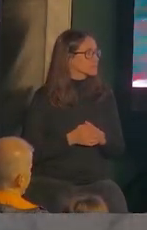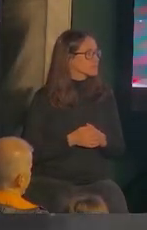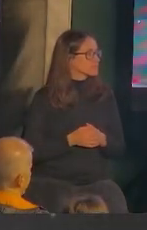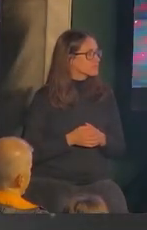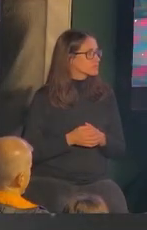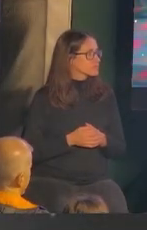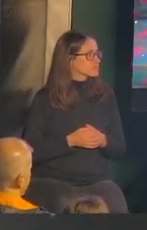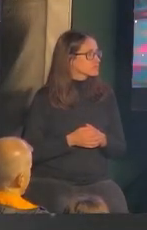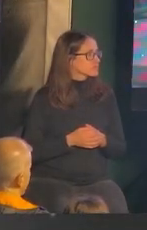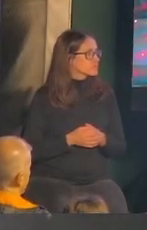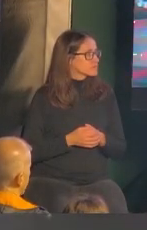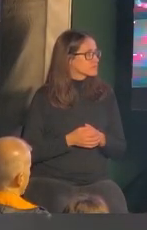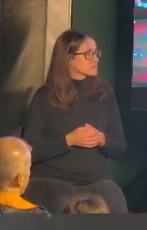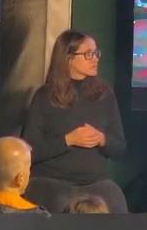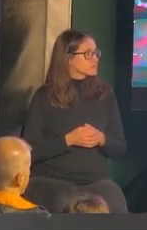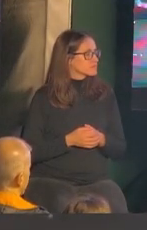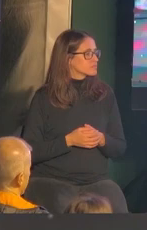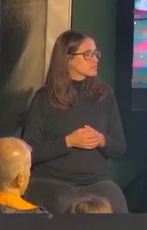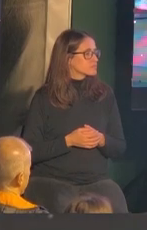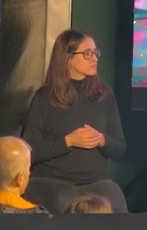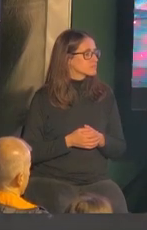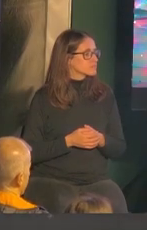Sí, sense por.